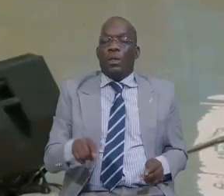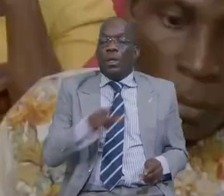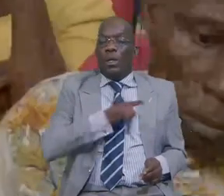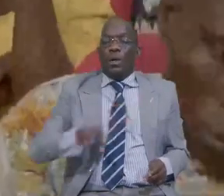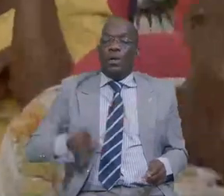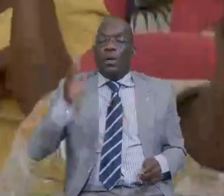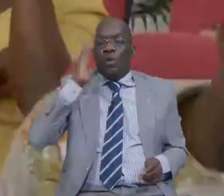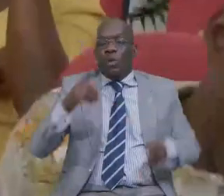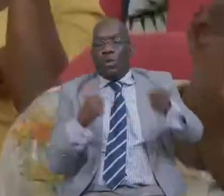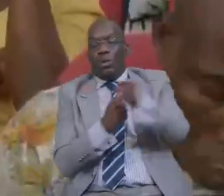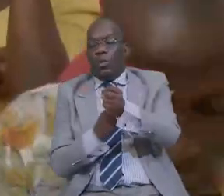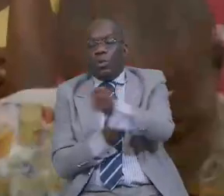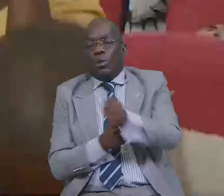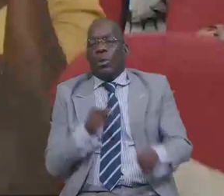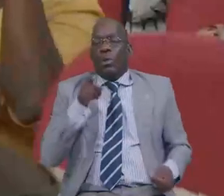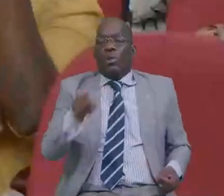te soutenir.